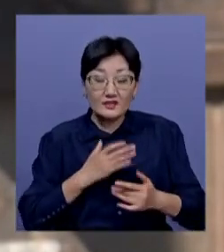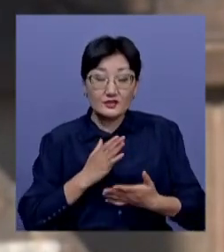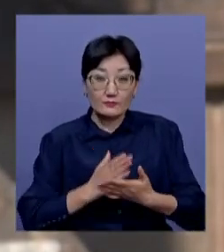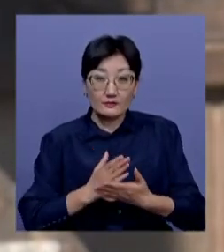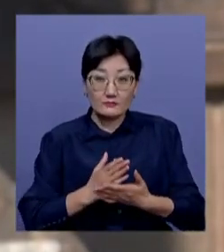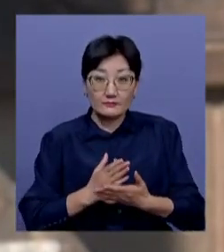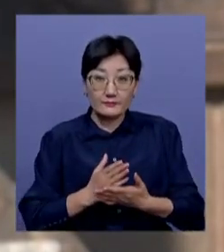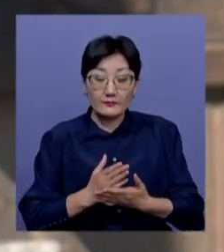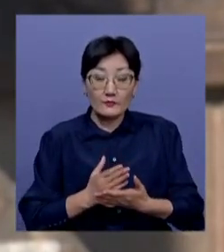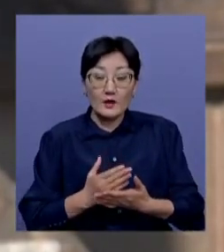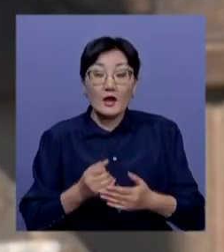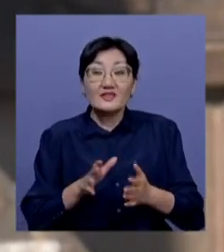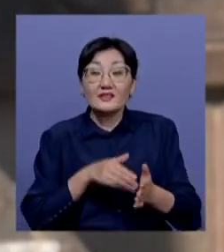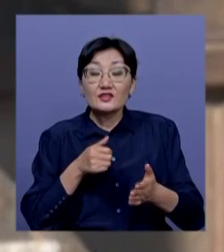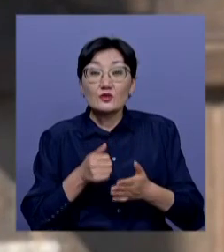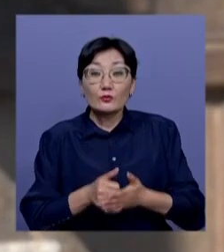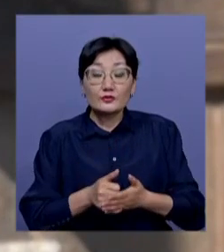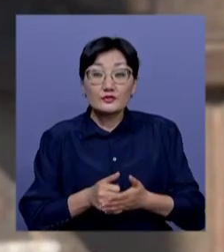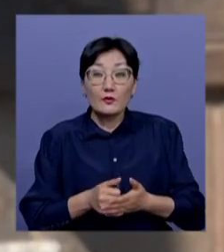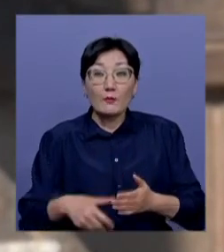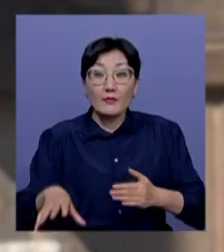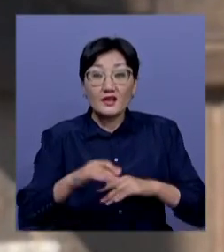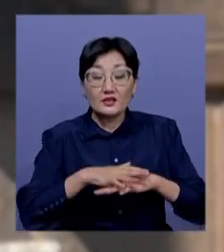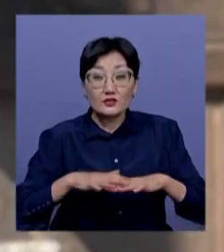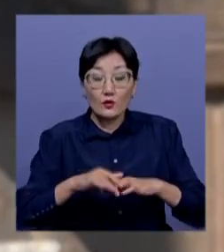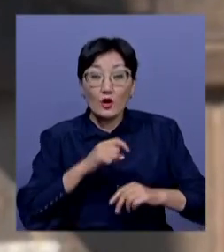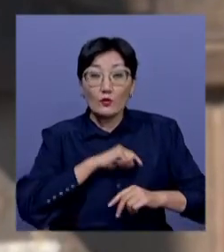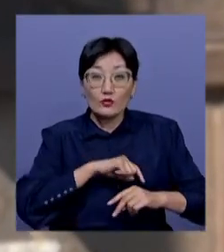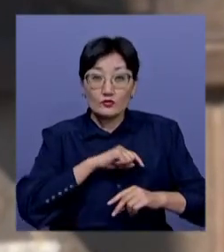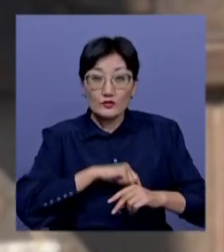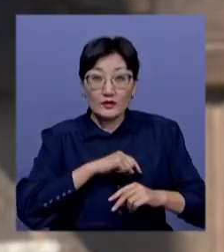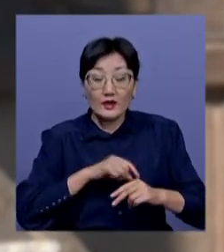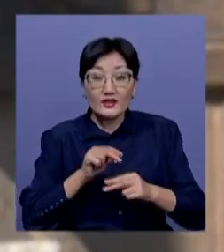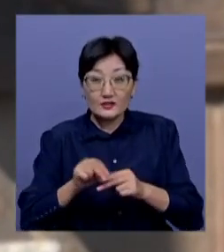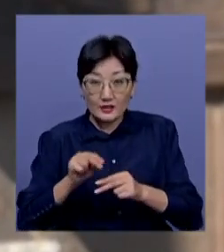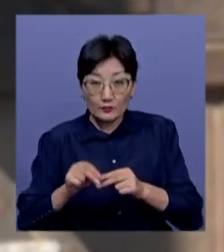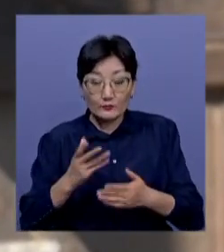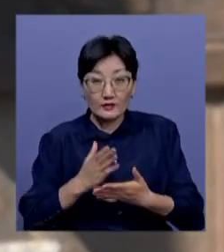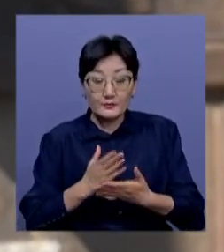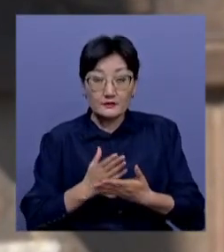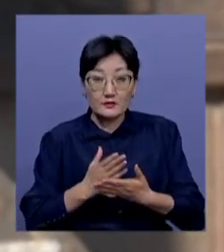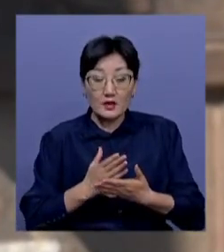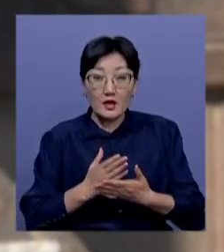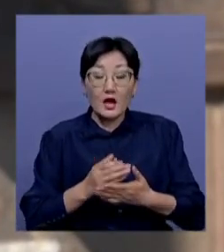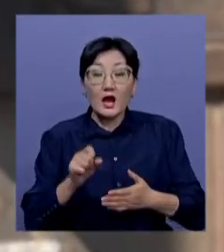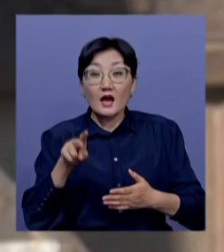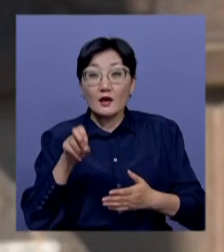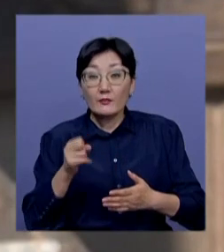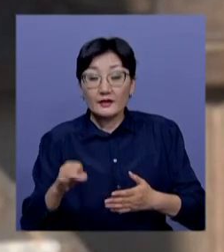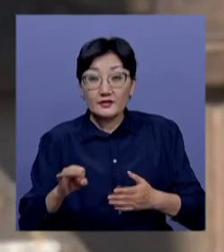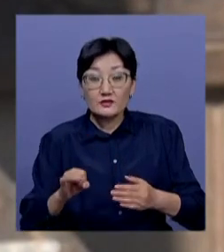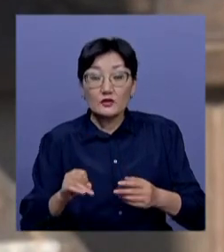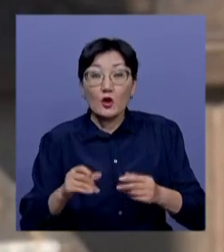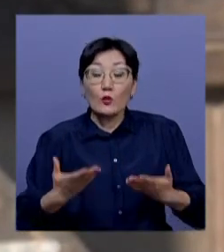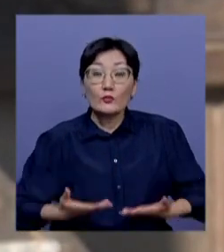емес. Әлі күнге дейін баршамызға рухани азық болып келеді. Ақынның ғибратты